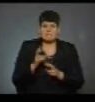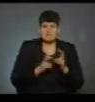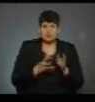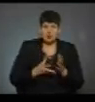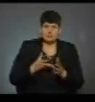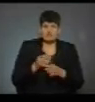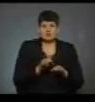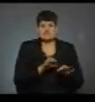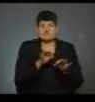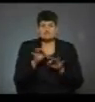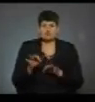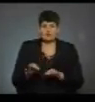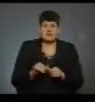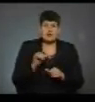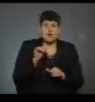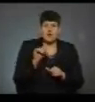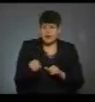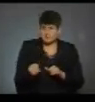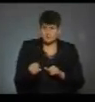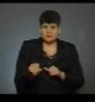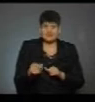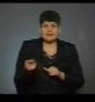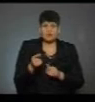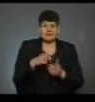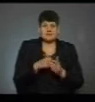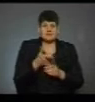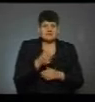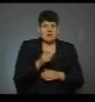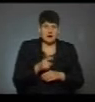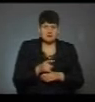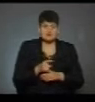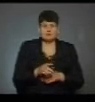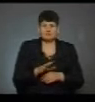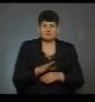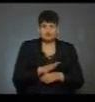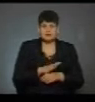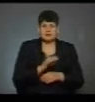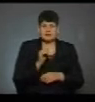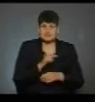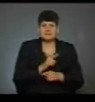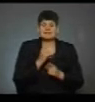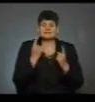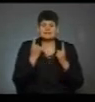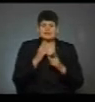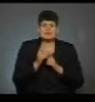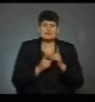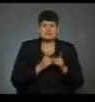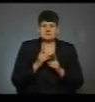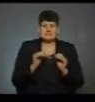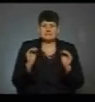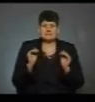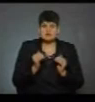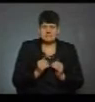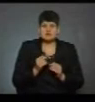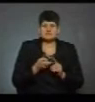послуги з транспортування окремим чином. Тернопільміськгазу. Відбулася суттєва зміна і деяке зниження